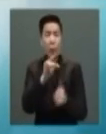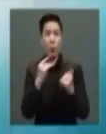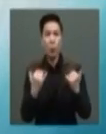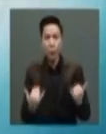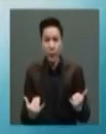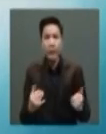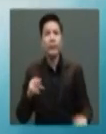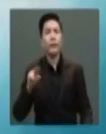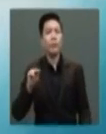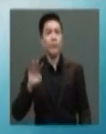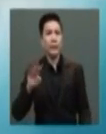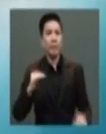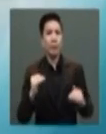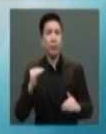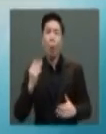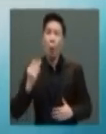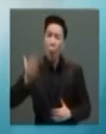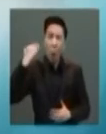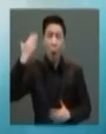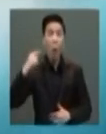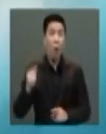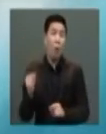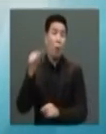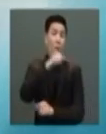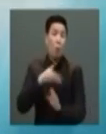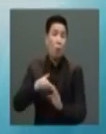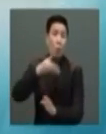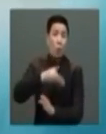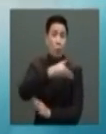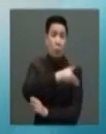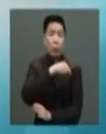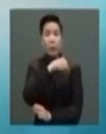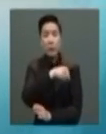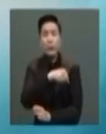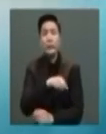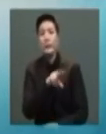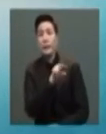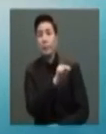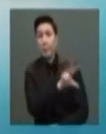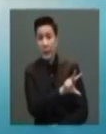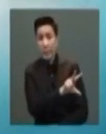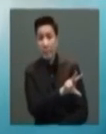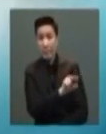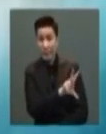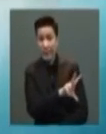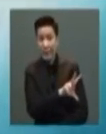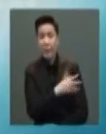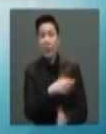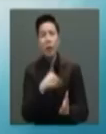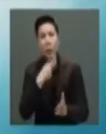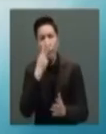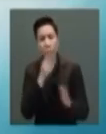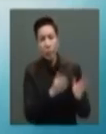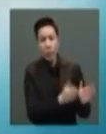พังงาแล้วก็สตูลมีจำนวนจังหวัดละ1รายนะคะอยู่ในระหว่างการสอบสวนโรคอีก1ราย